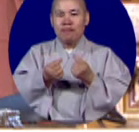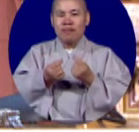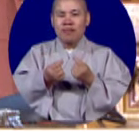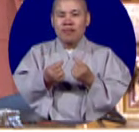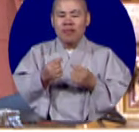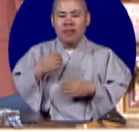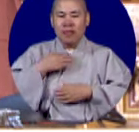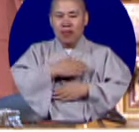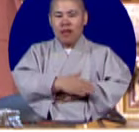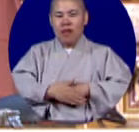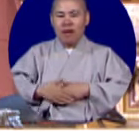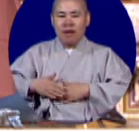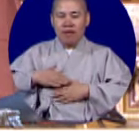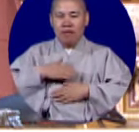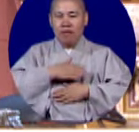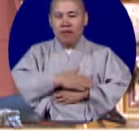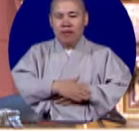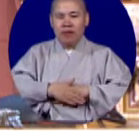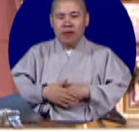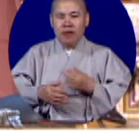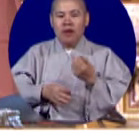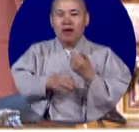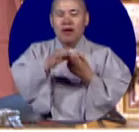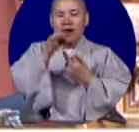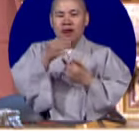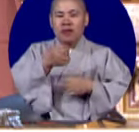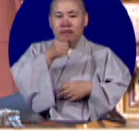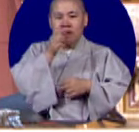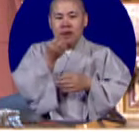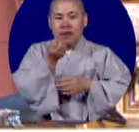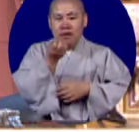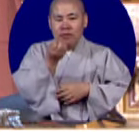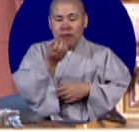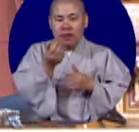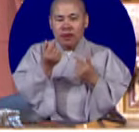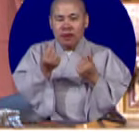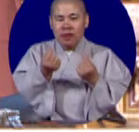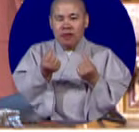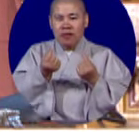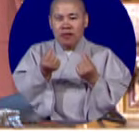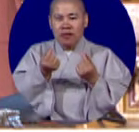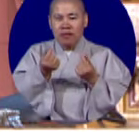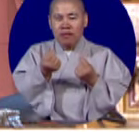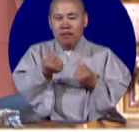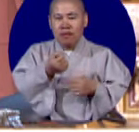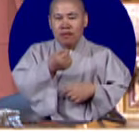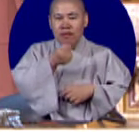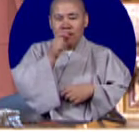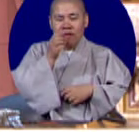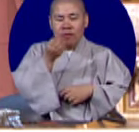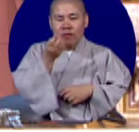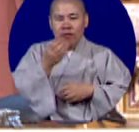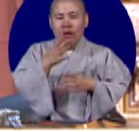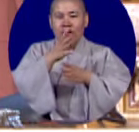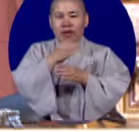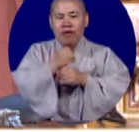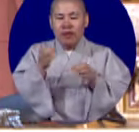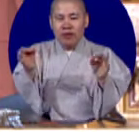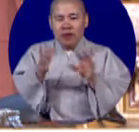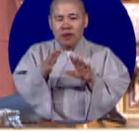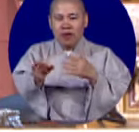이 몸이라는 게 조로적인데 아침에 이슬방울인데 이 이슬방울이 언제 사라지느냐? 해